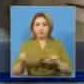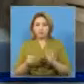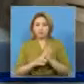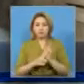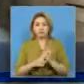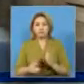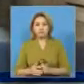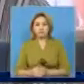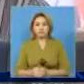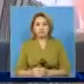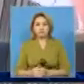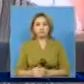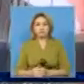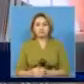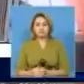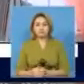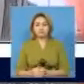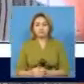номер